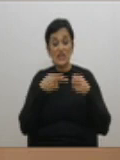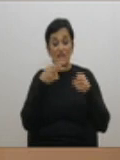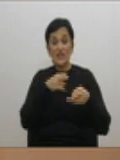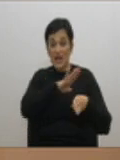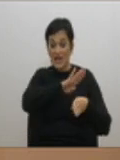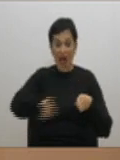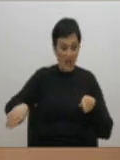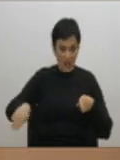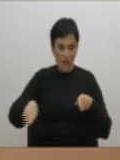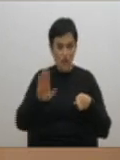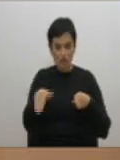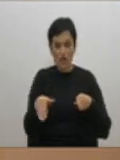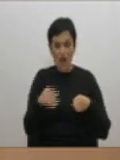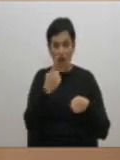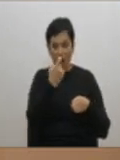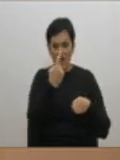გარეშეც